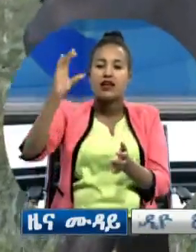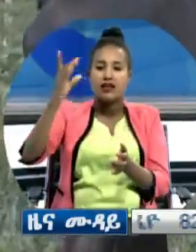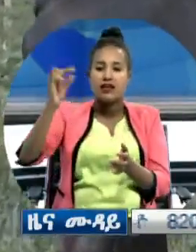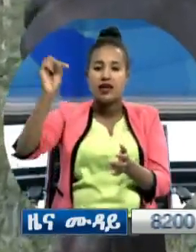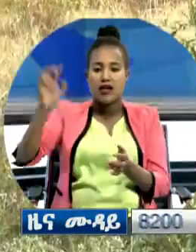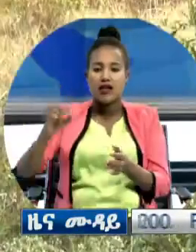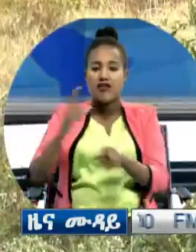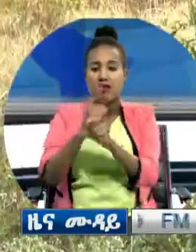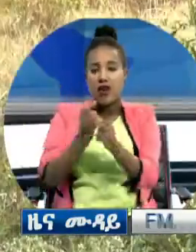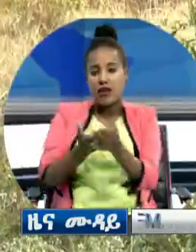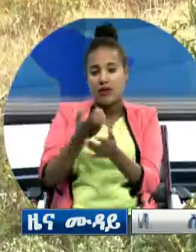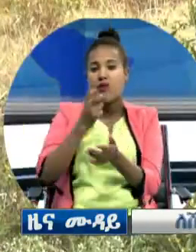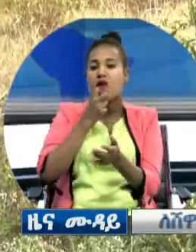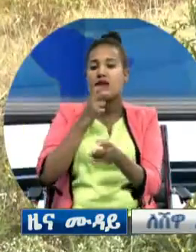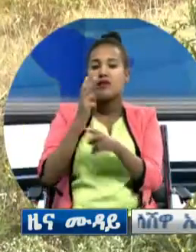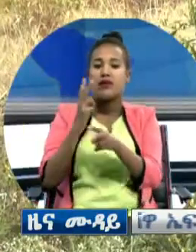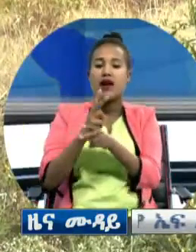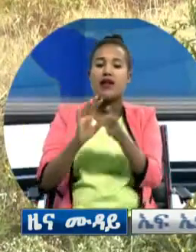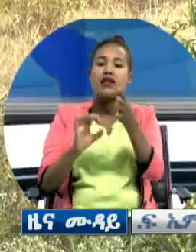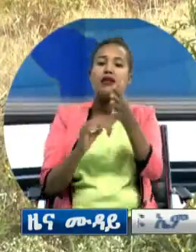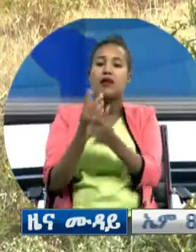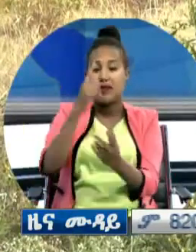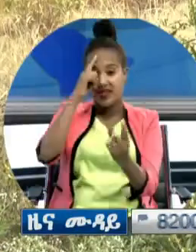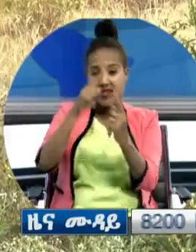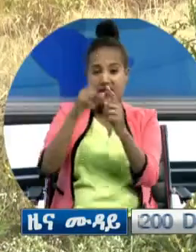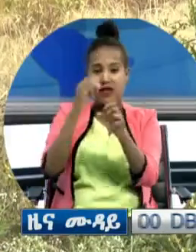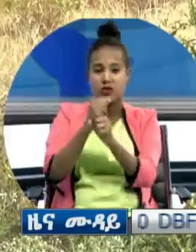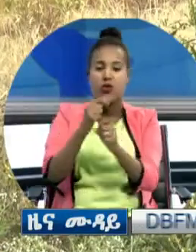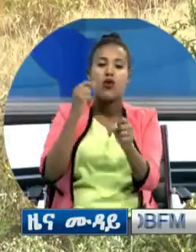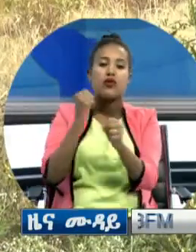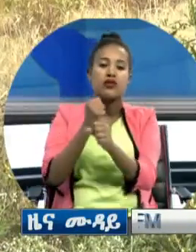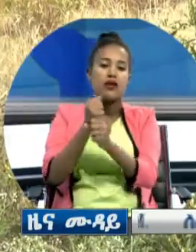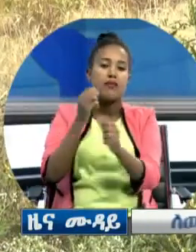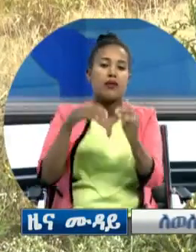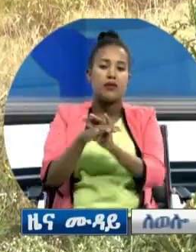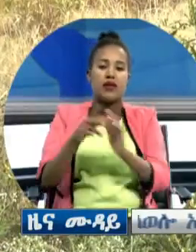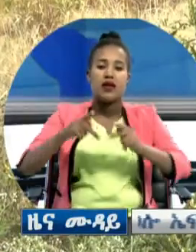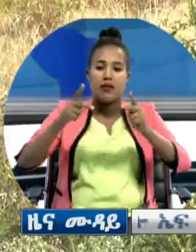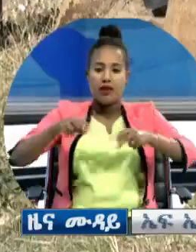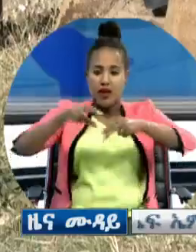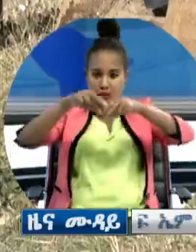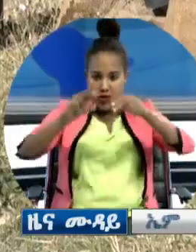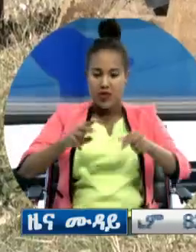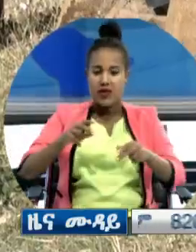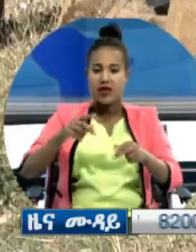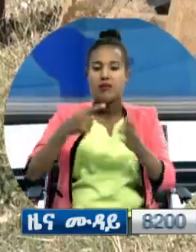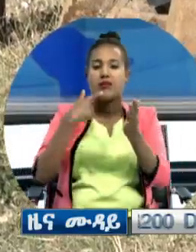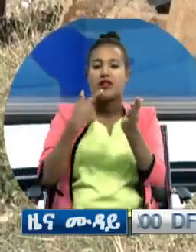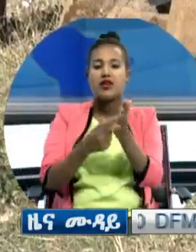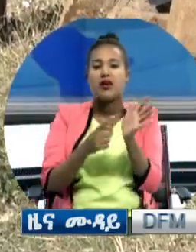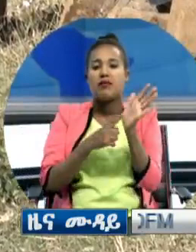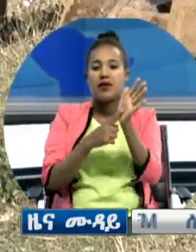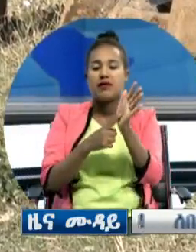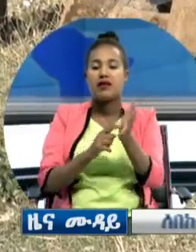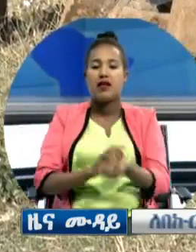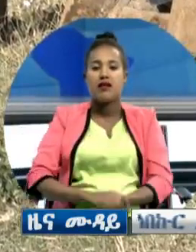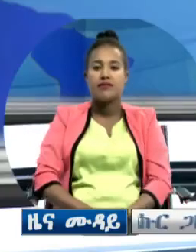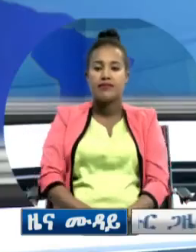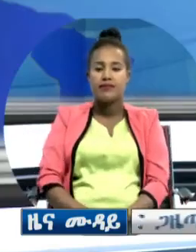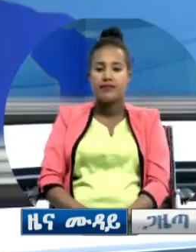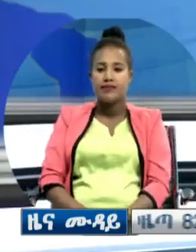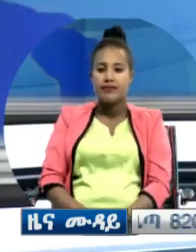ሀብት በአፈርና ውሃ ጥበቃ ስራ ለማልማት እቅድ ተይዞ ወደ ስራ መገባቱን ከግብርና ቢሮ የተገኘው መረጃ ያመላክታል።